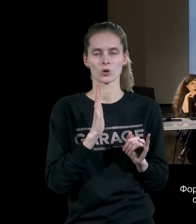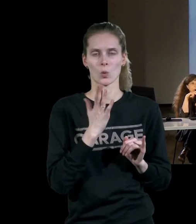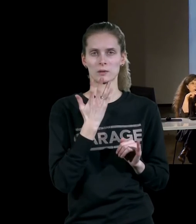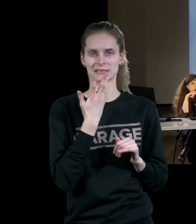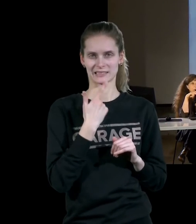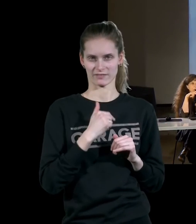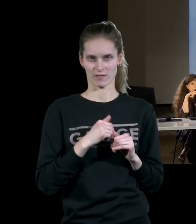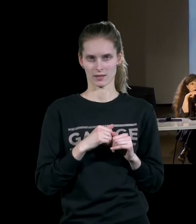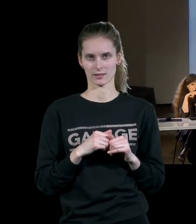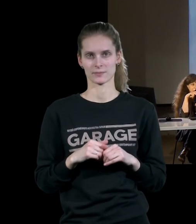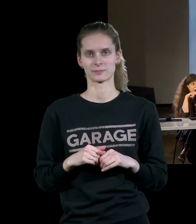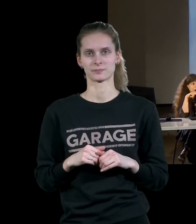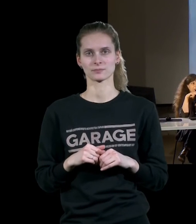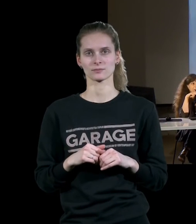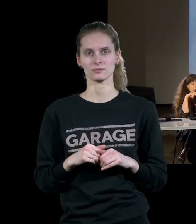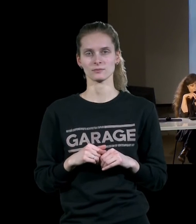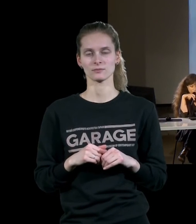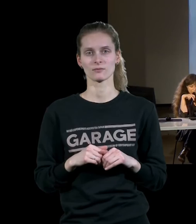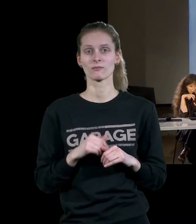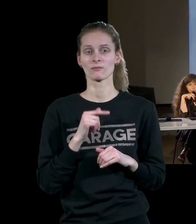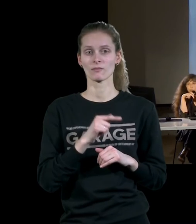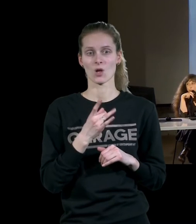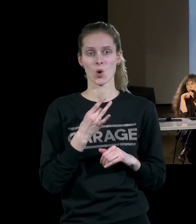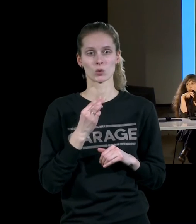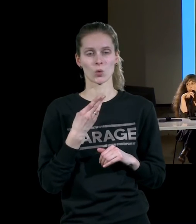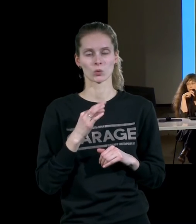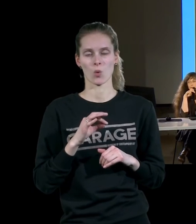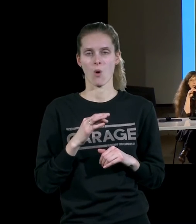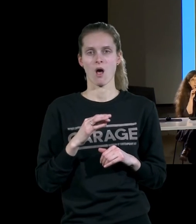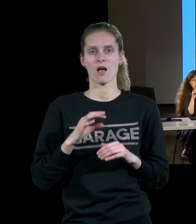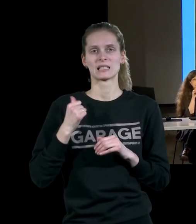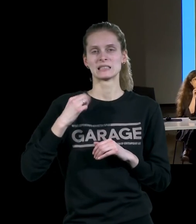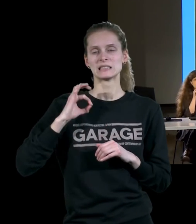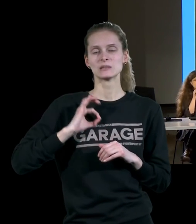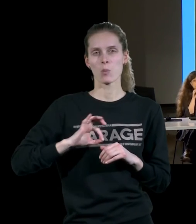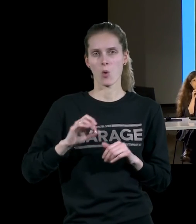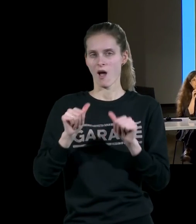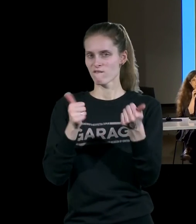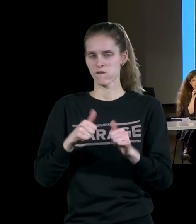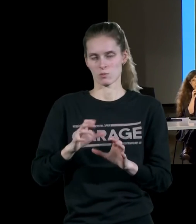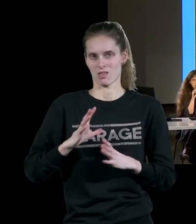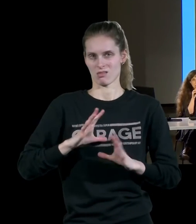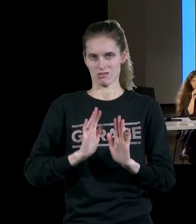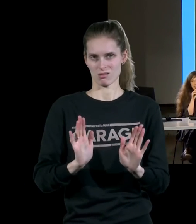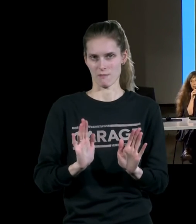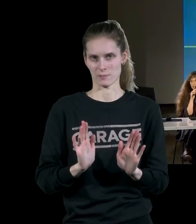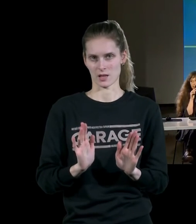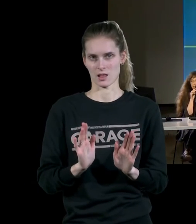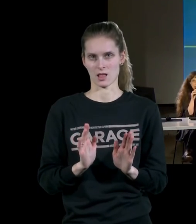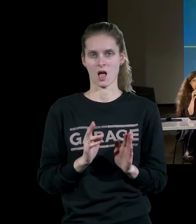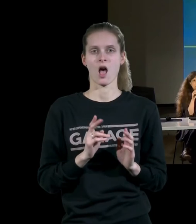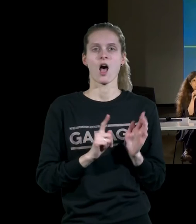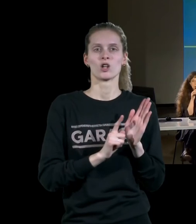нельзя говорить, что он вообще использует те или иные формы. Он использует цвет. С начала 50-х,